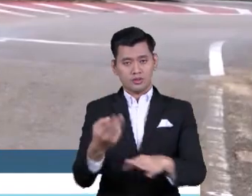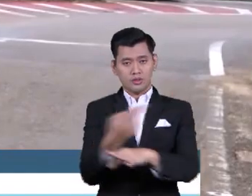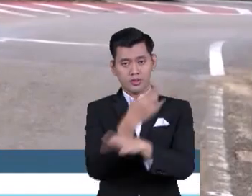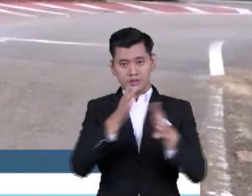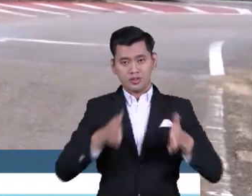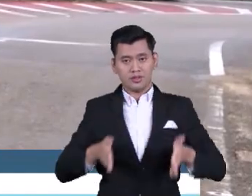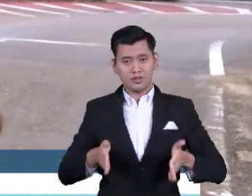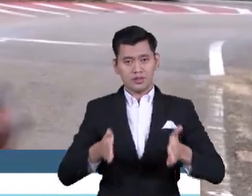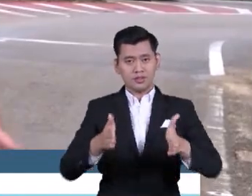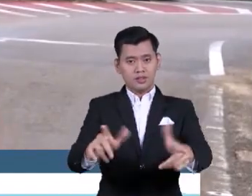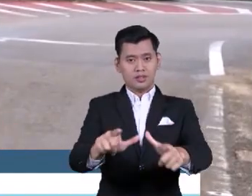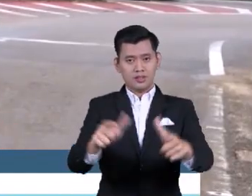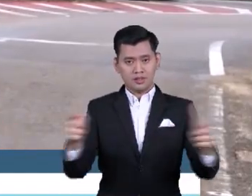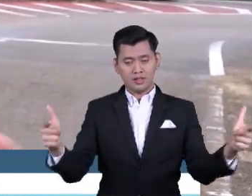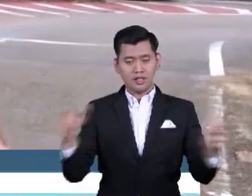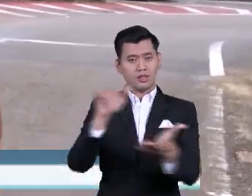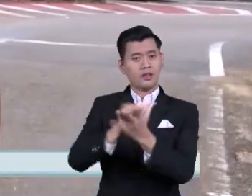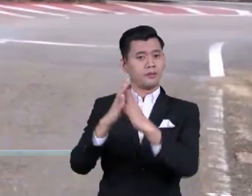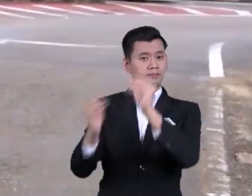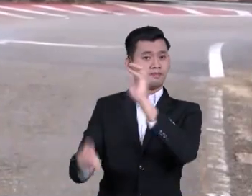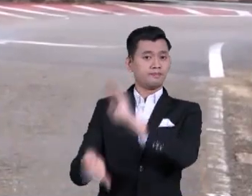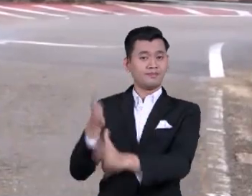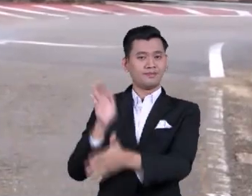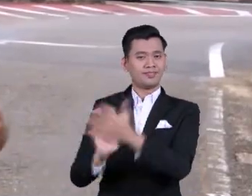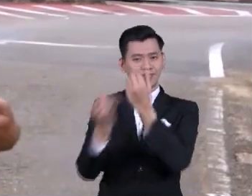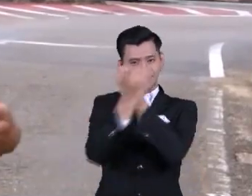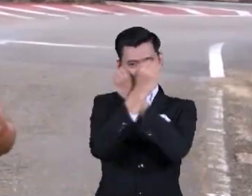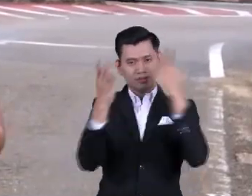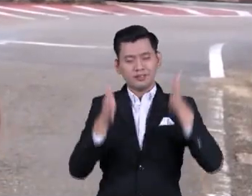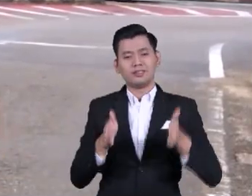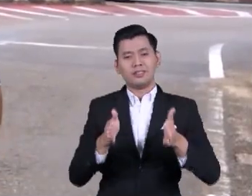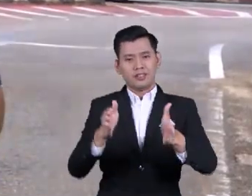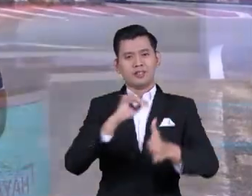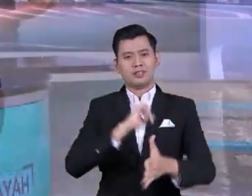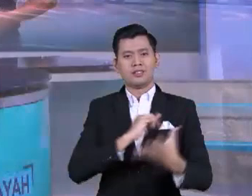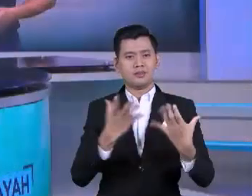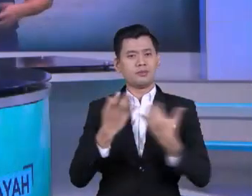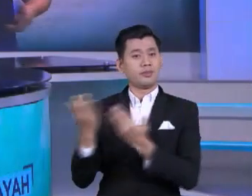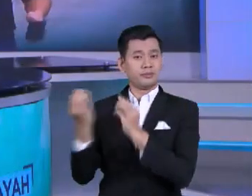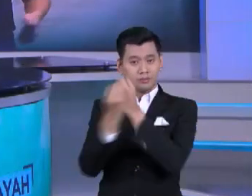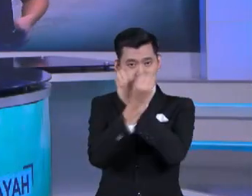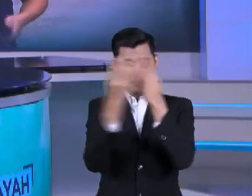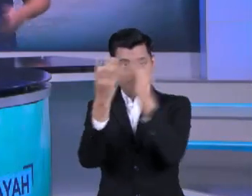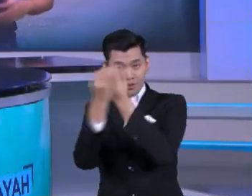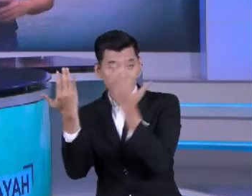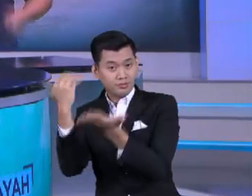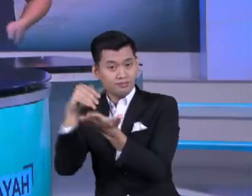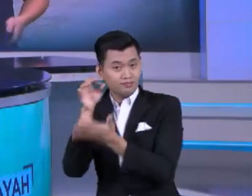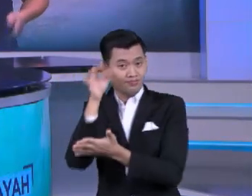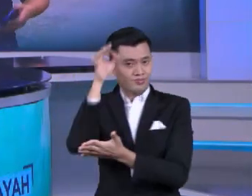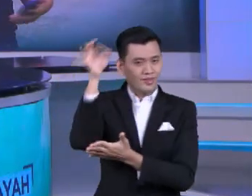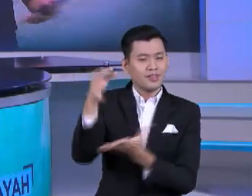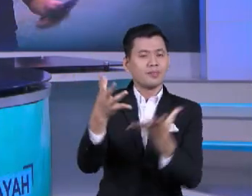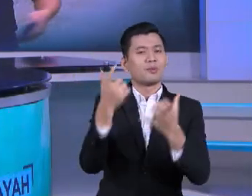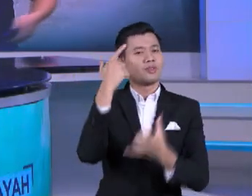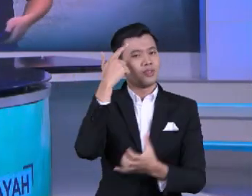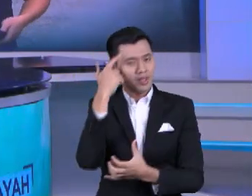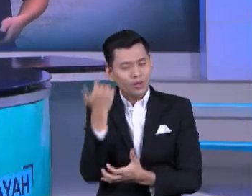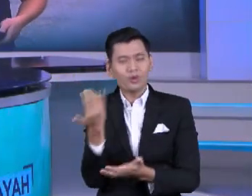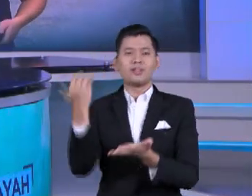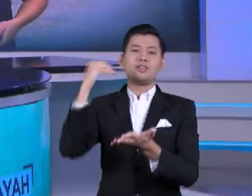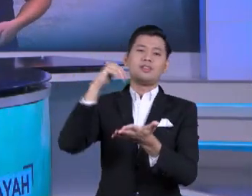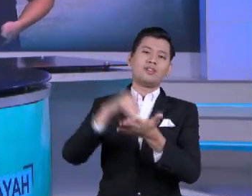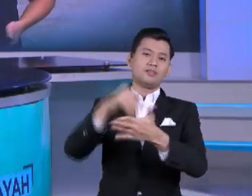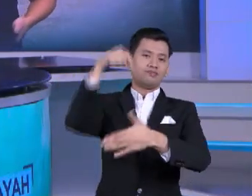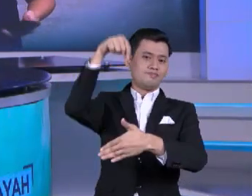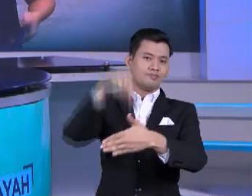saja laporan trafik daripada saya saya akan membawakan perkembangan dari semester untuk Anda penonton berita